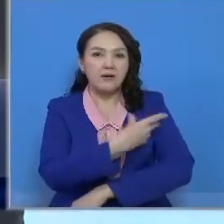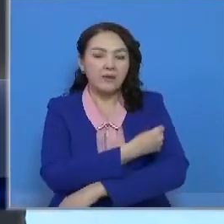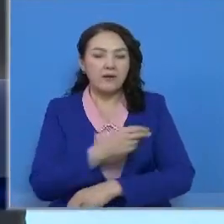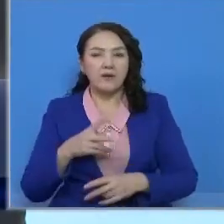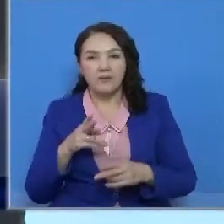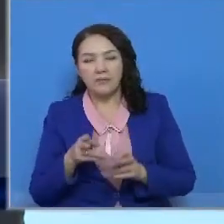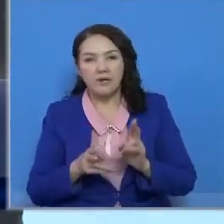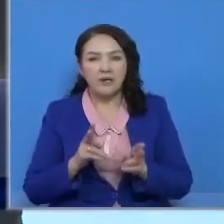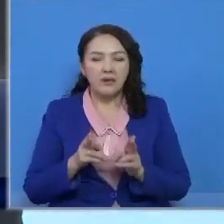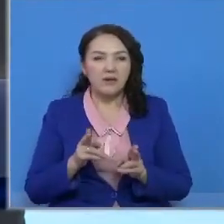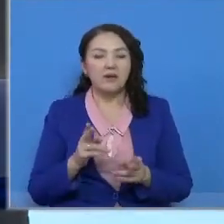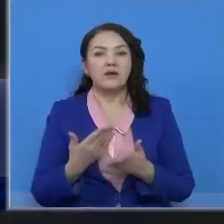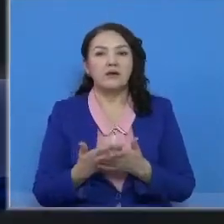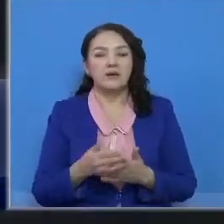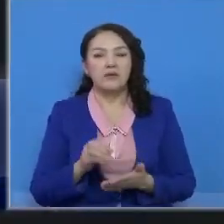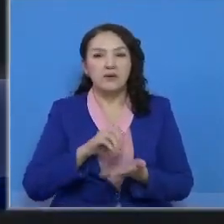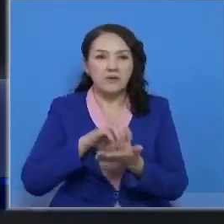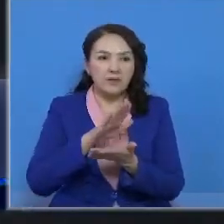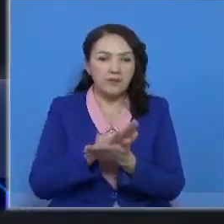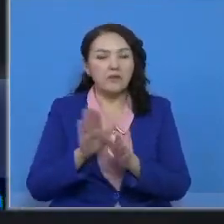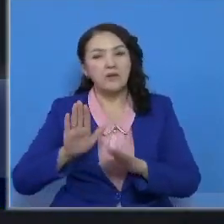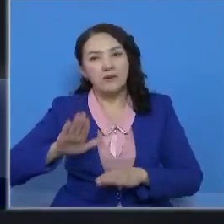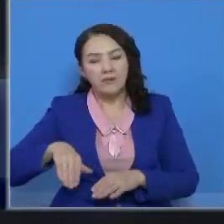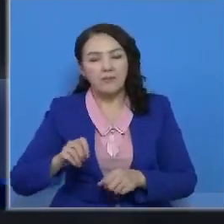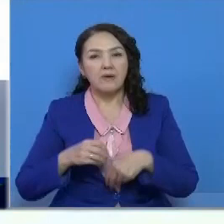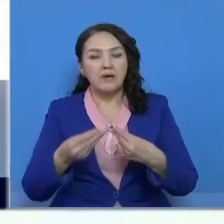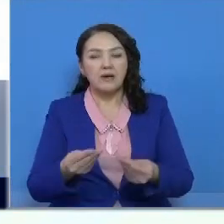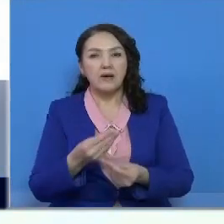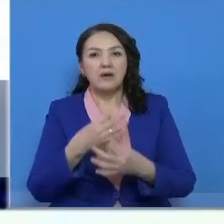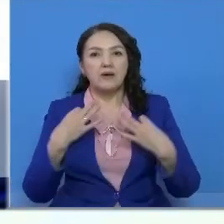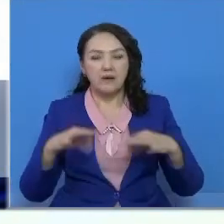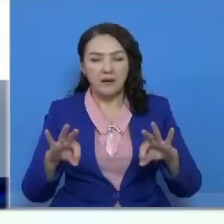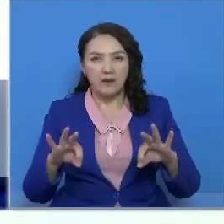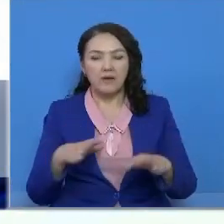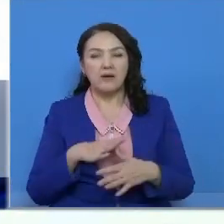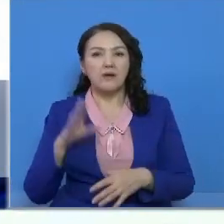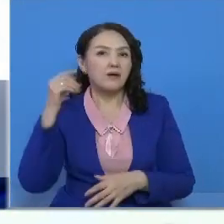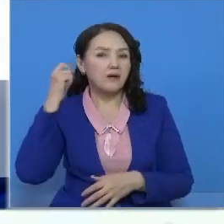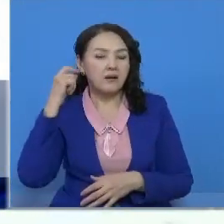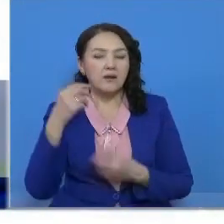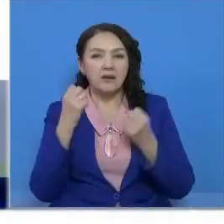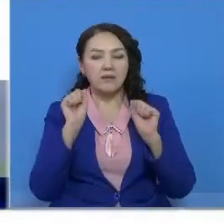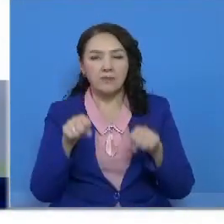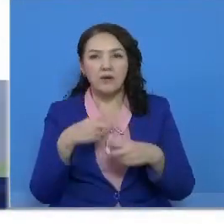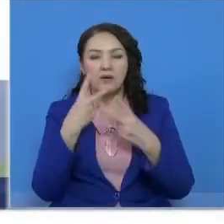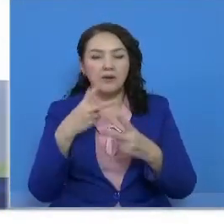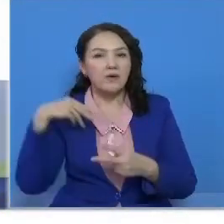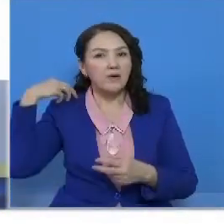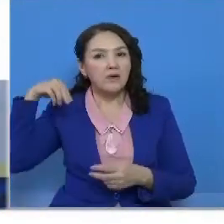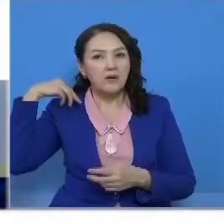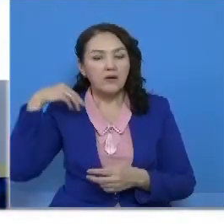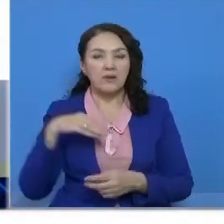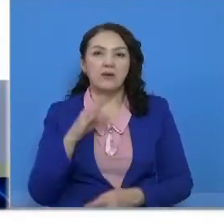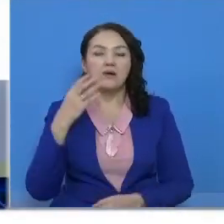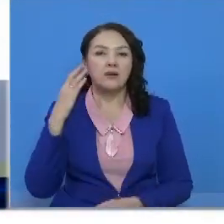стерилизуем либо кастрируем Ставим на учет после чего выпускаем животное на волю на ушах животных можно увидеть бирки Это означает что